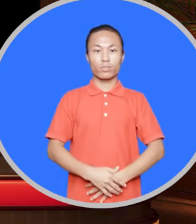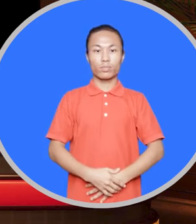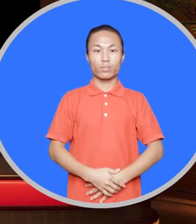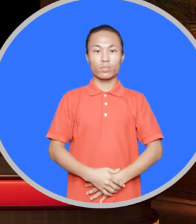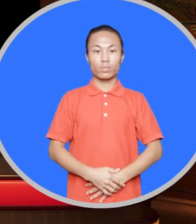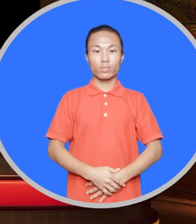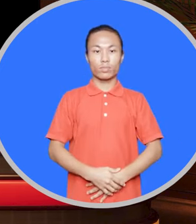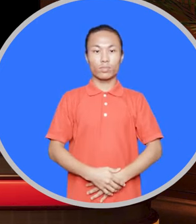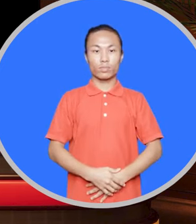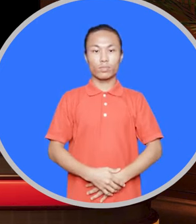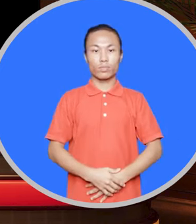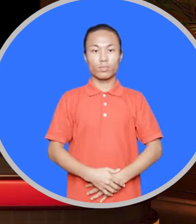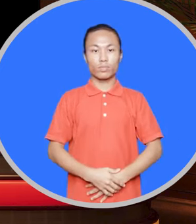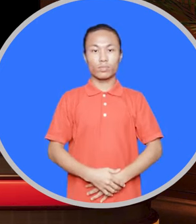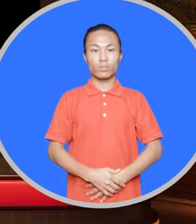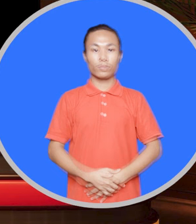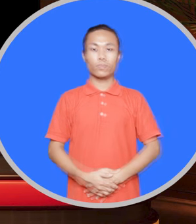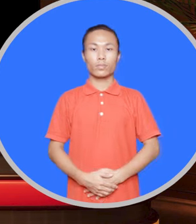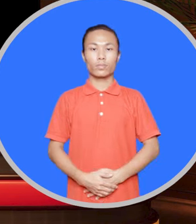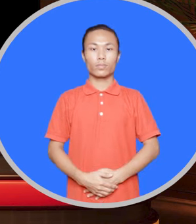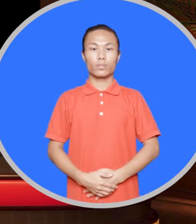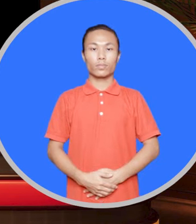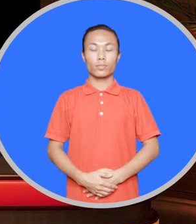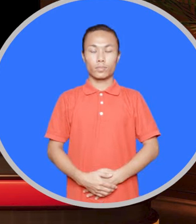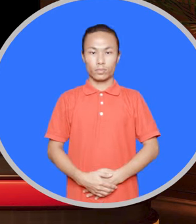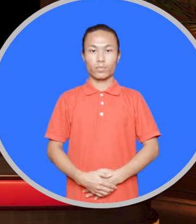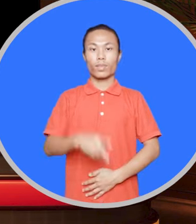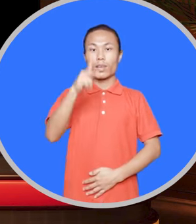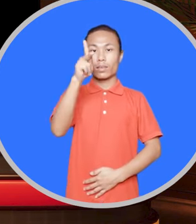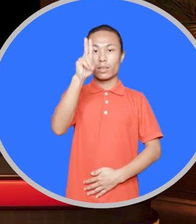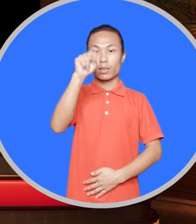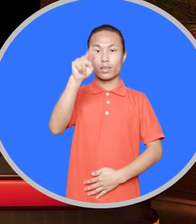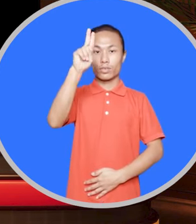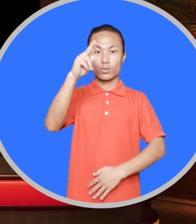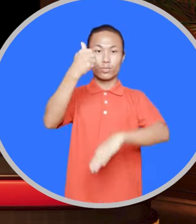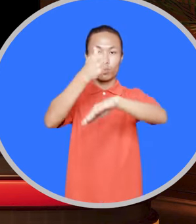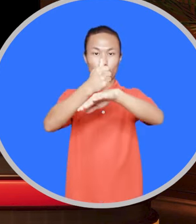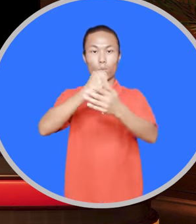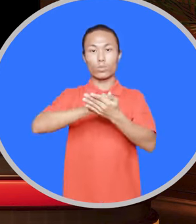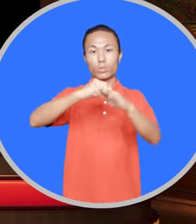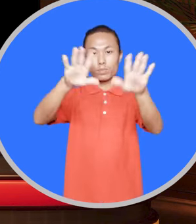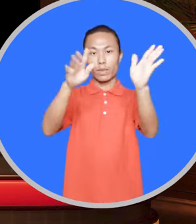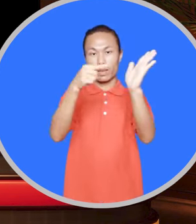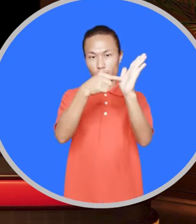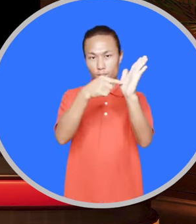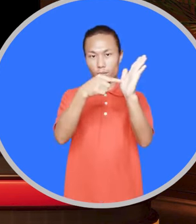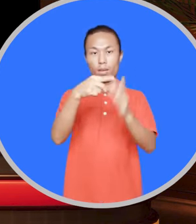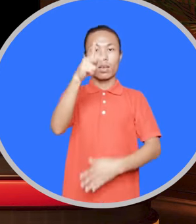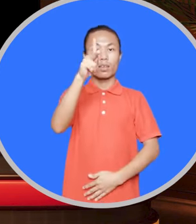လို့ KNU ဘိုကထုတ်ပြန်ထားပါတယ်။ကရင်မျိုးသားလွတ်မြောက်ရေးတပ်မတော် KNLA ဦးဆောင်ပြီးကရင်မျိုးသားကာကွယ်ရေး